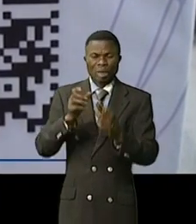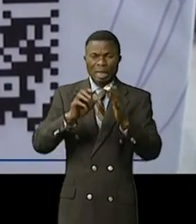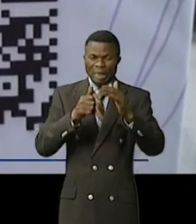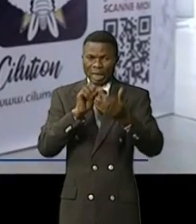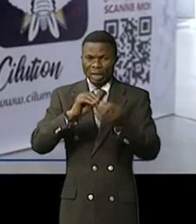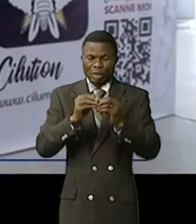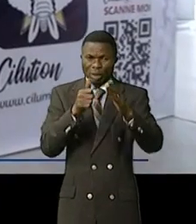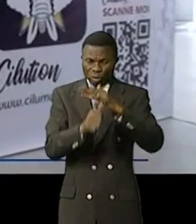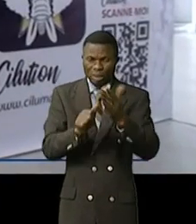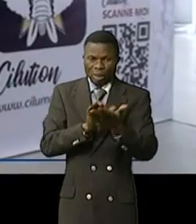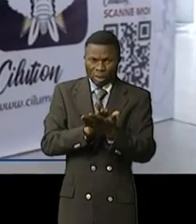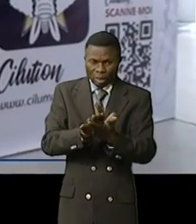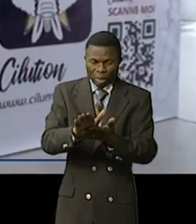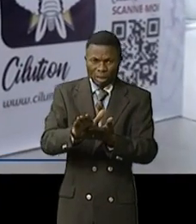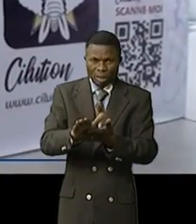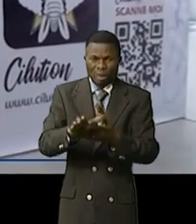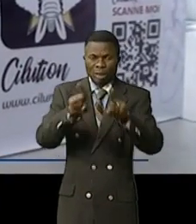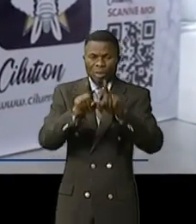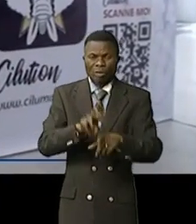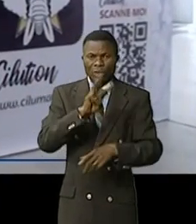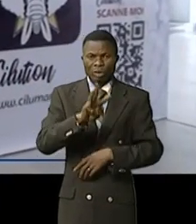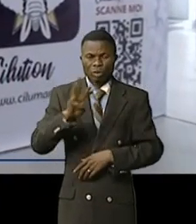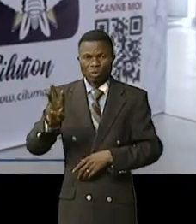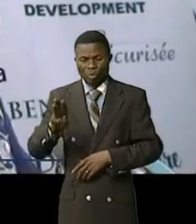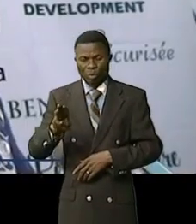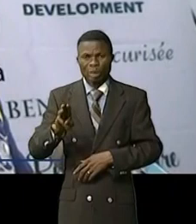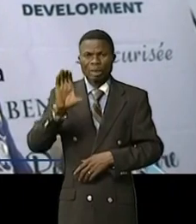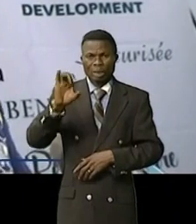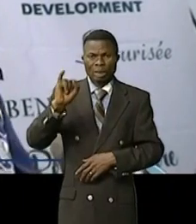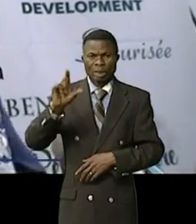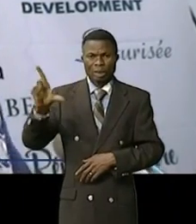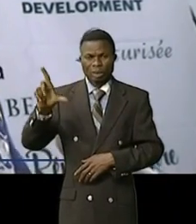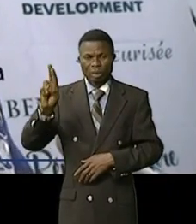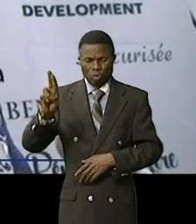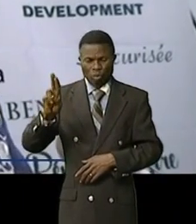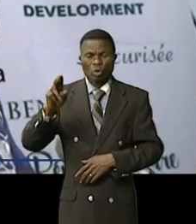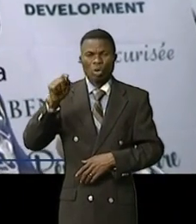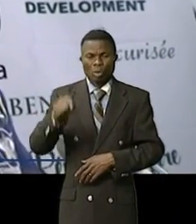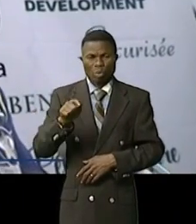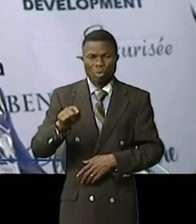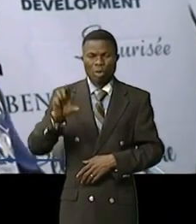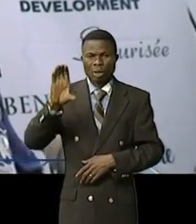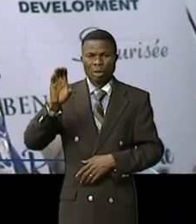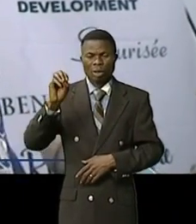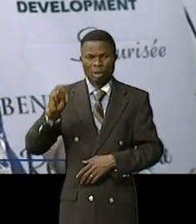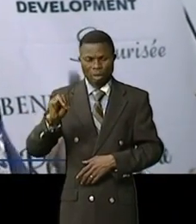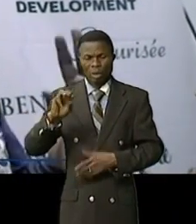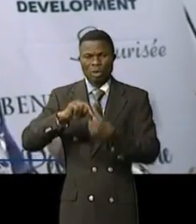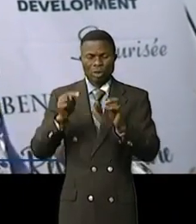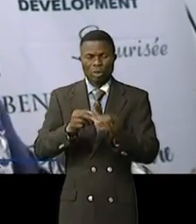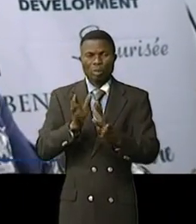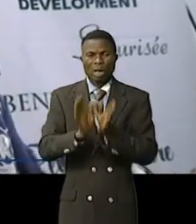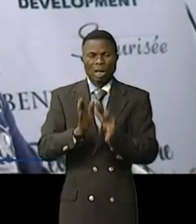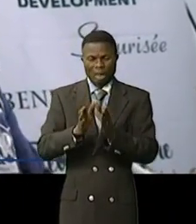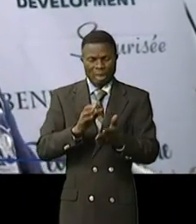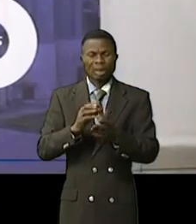ou sinon vous faites le www.siloumarket.com, vous y accédez, vous mettez votre adresse mail et vous êtes dedans, et voilà, les